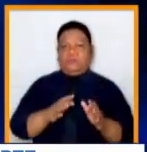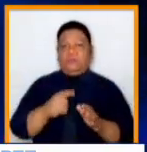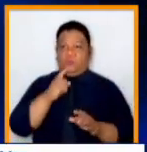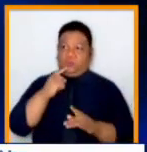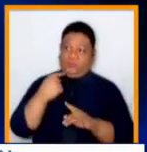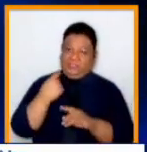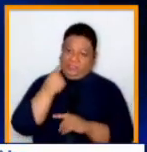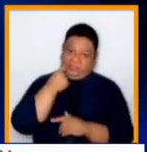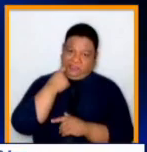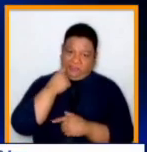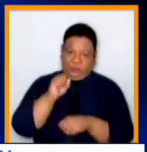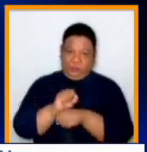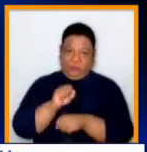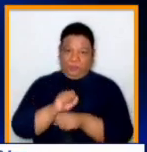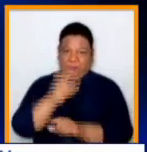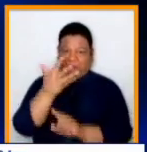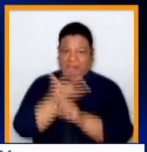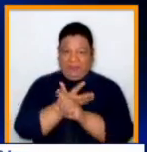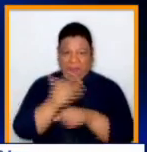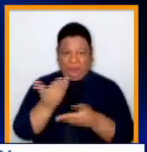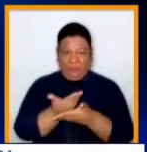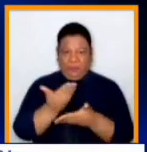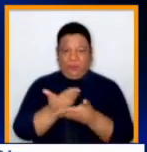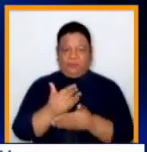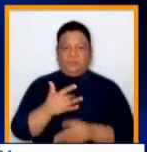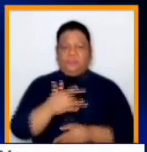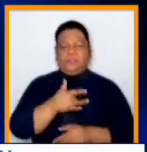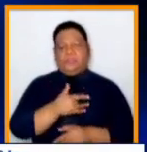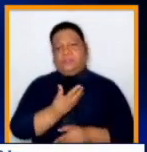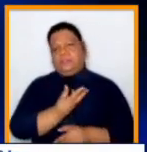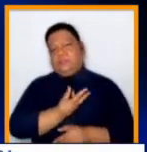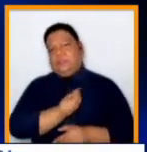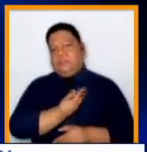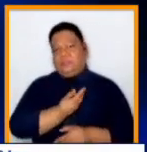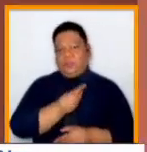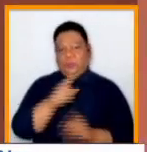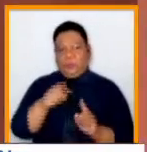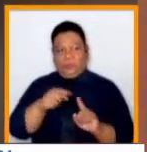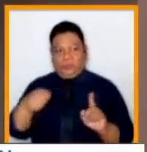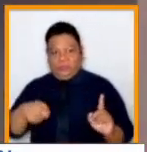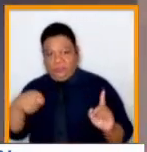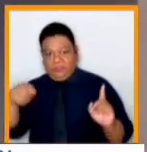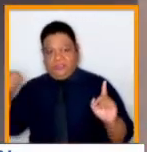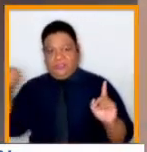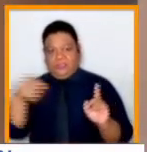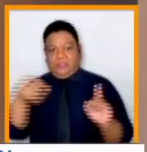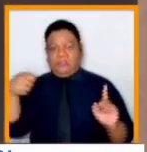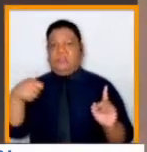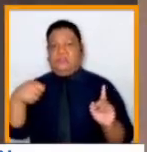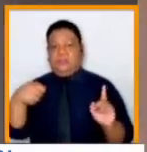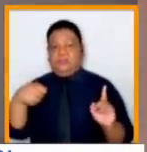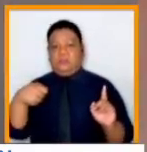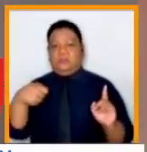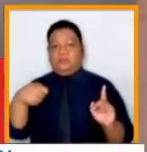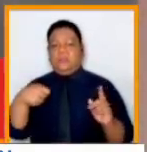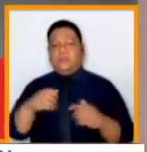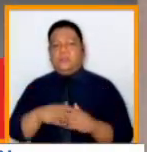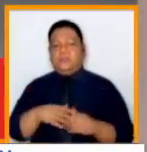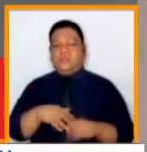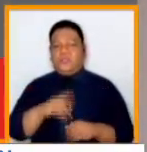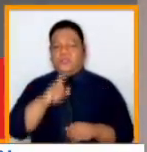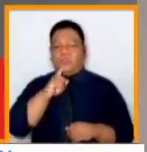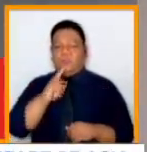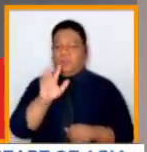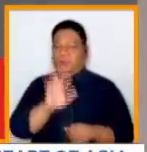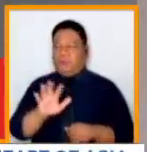trabaho, nakaramdam siya ng takot ng akmang sasaksakin ng lalaki. Mahigit 300 piso ang halaga ng